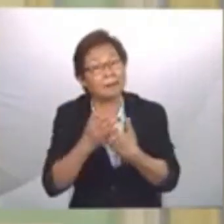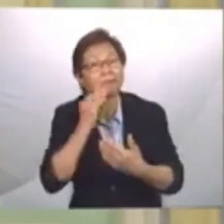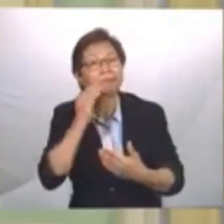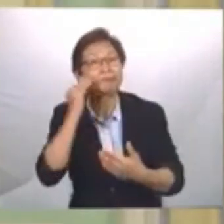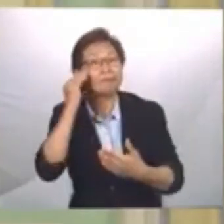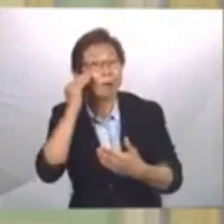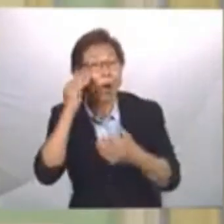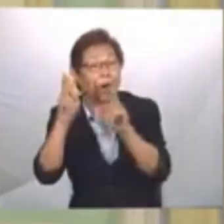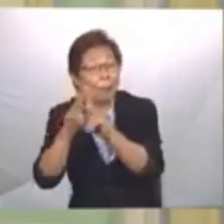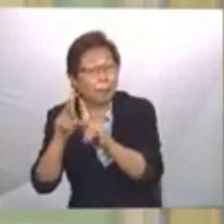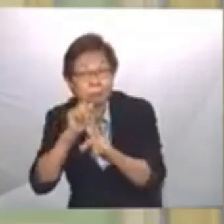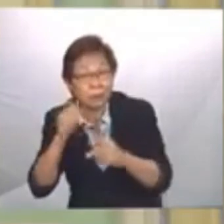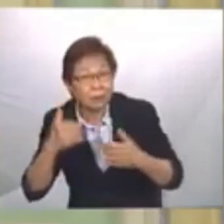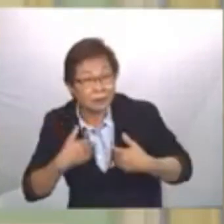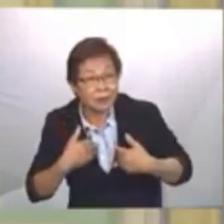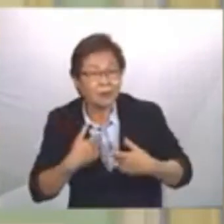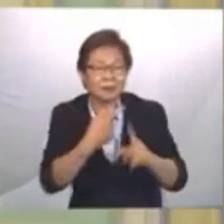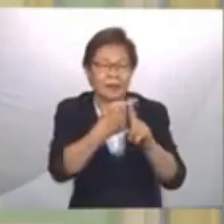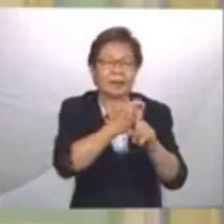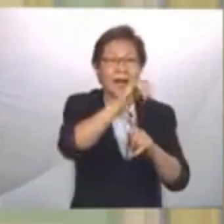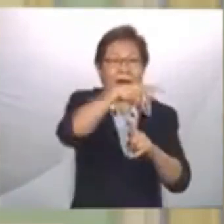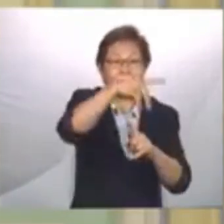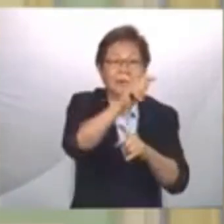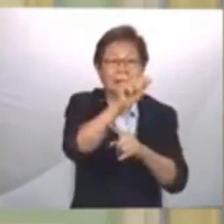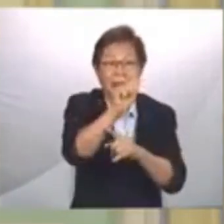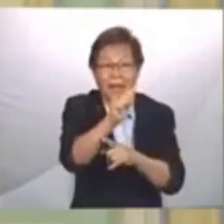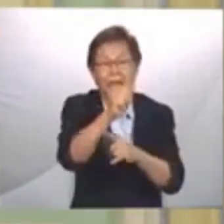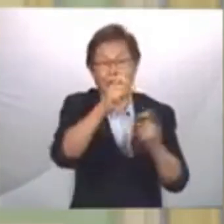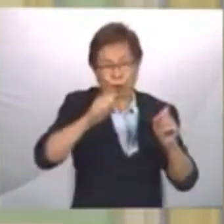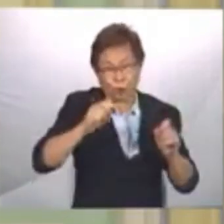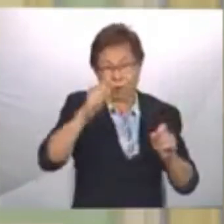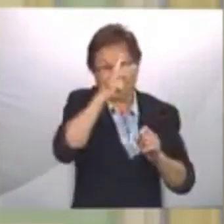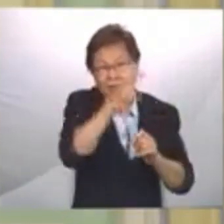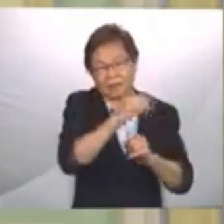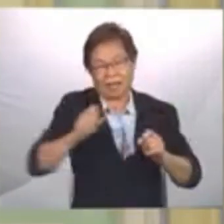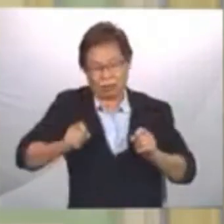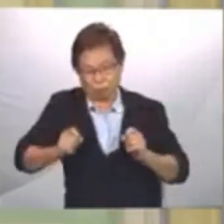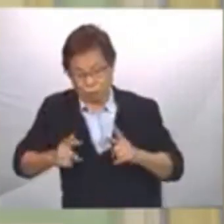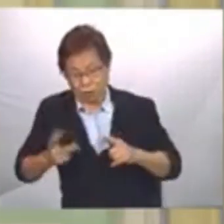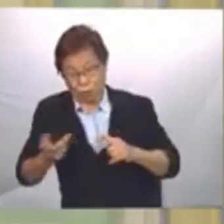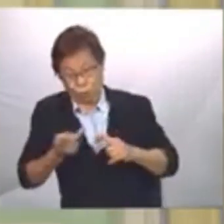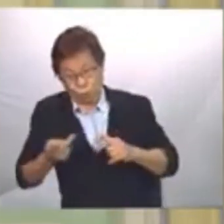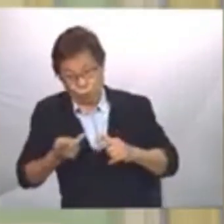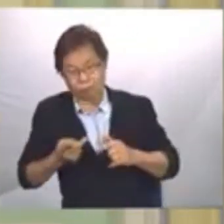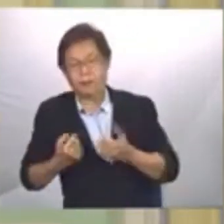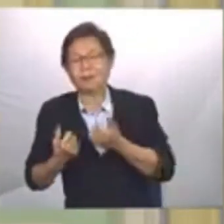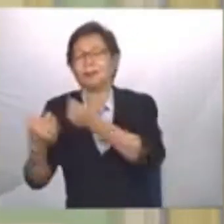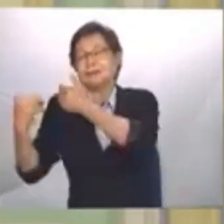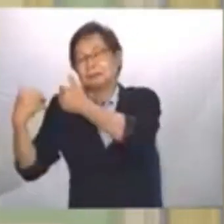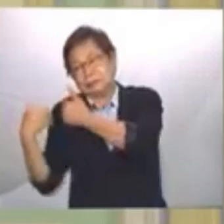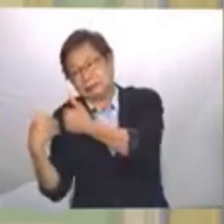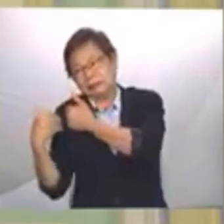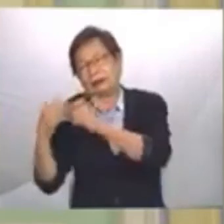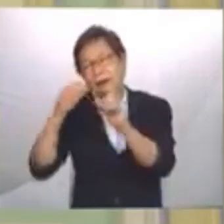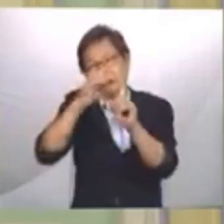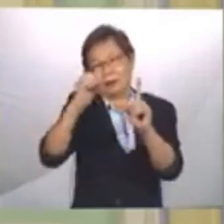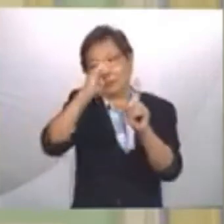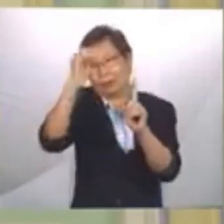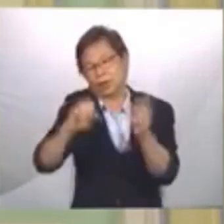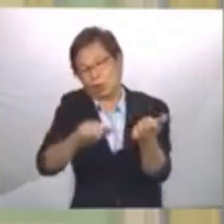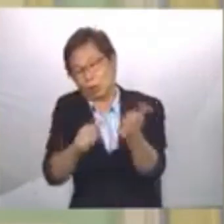daripada IPTA ataupun swasta dan juga lain-lain, ditanggung sepenuhnya oleh pihak